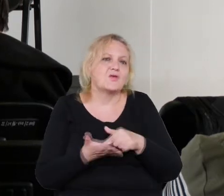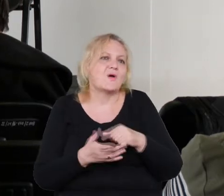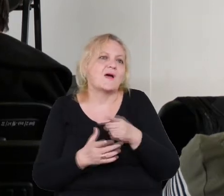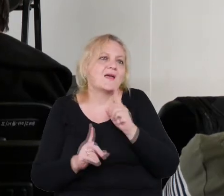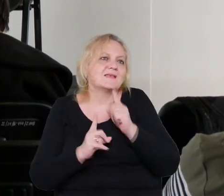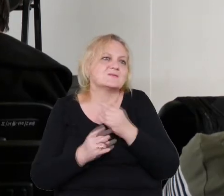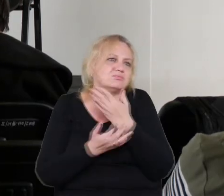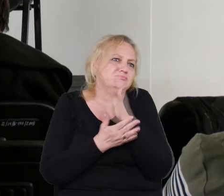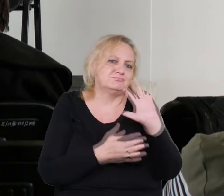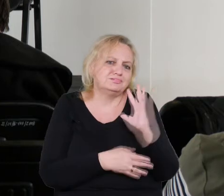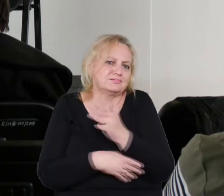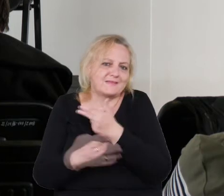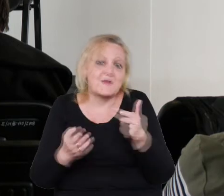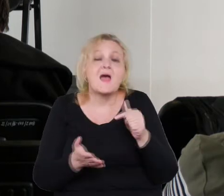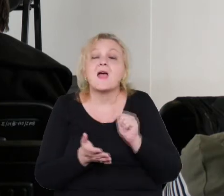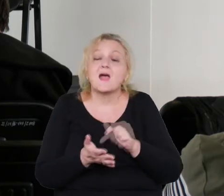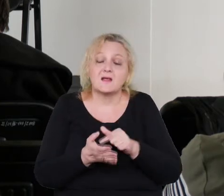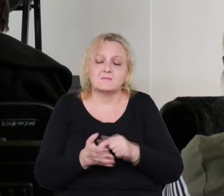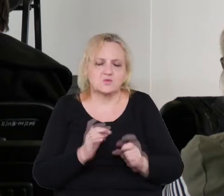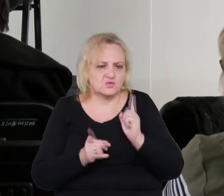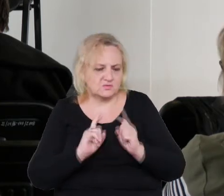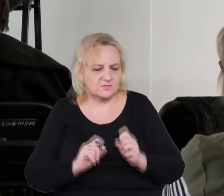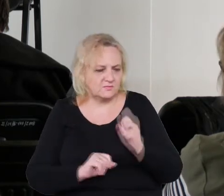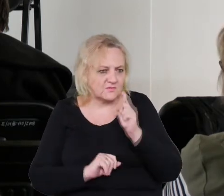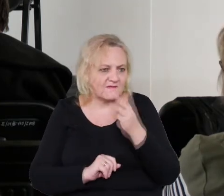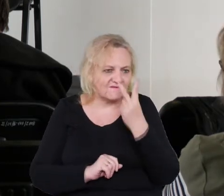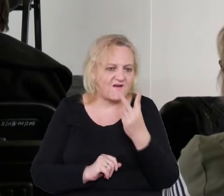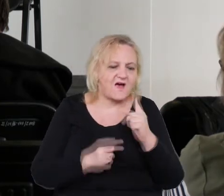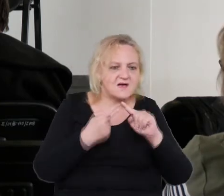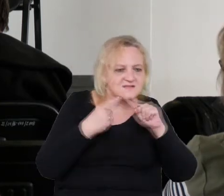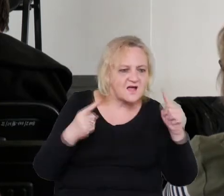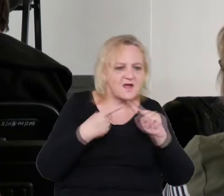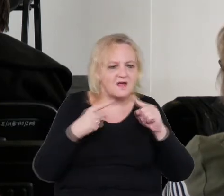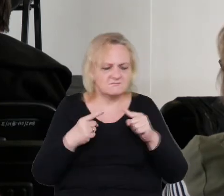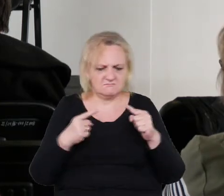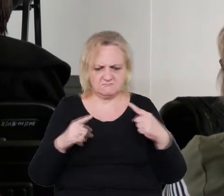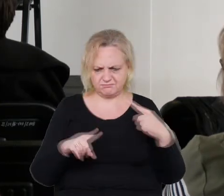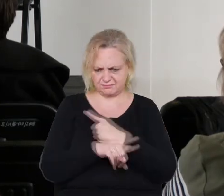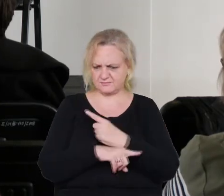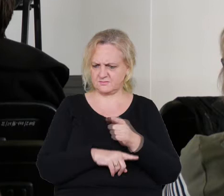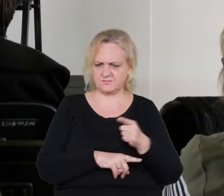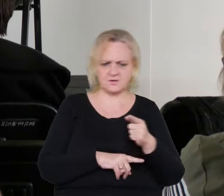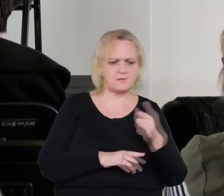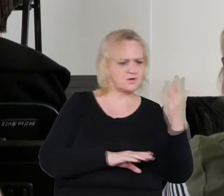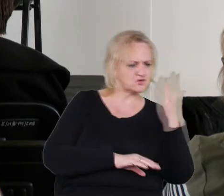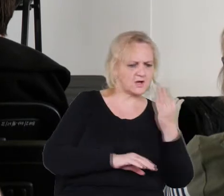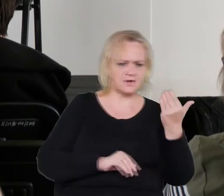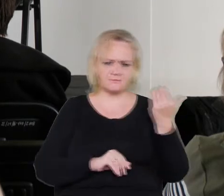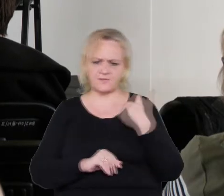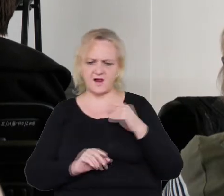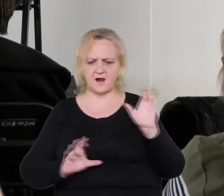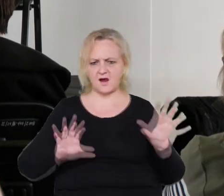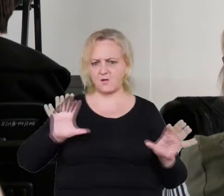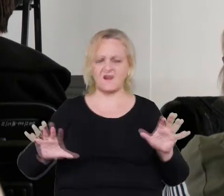dyskusja sprawie sprowadza się do tego że bardzo szybko pojawiają się jakieś takie dwa zdania dwie tezy sprzeczne ze sobą czarno-białe wszyscy chyba